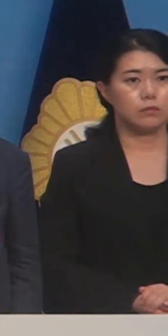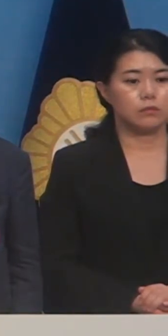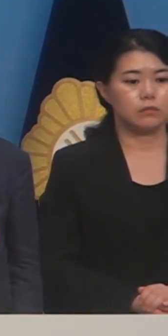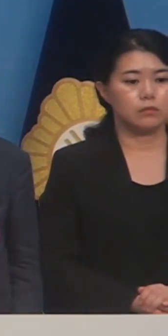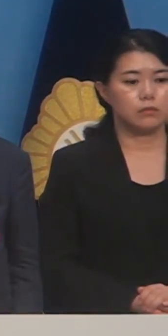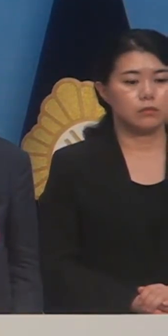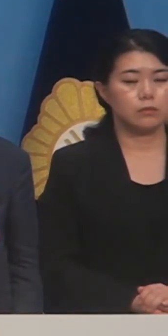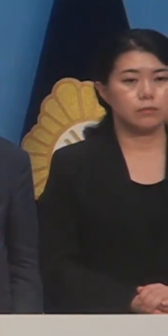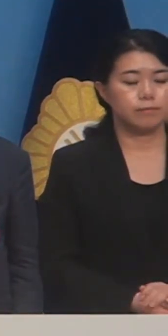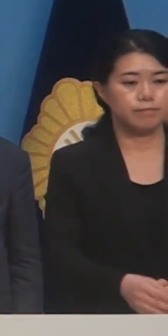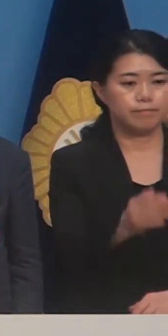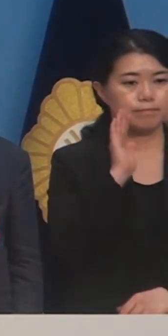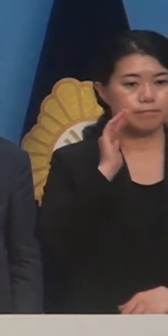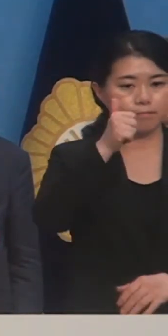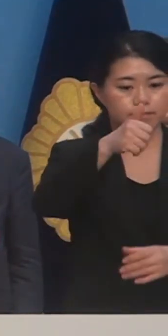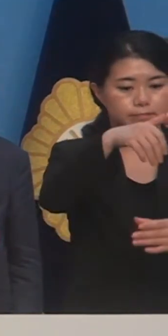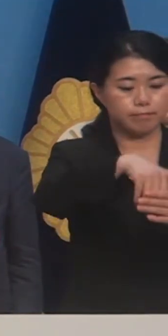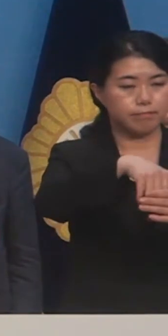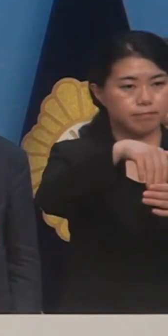이제